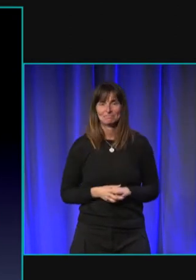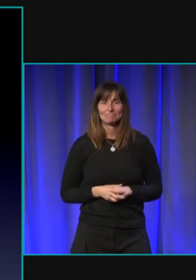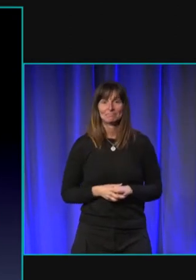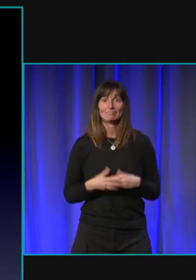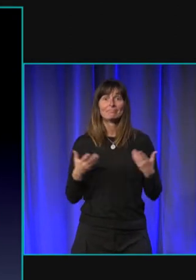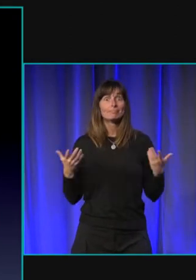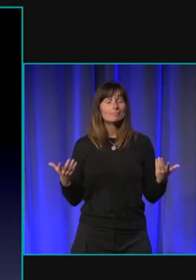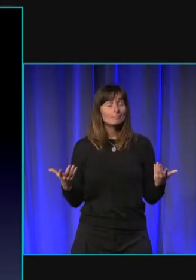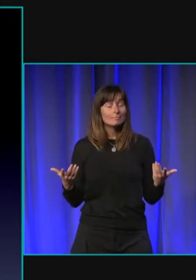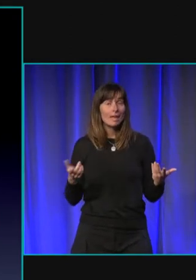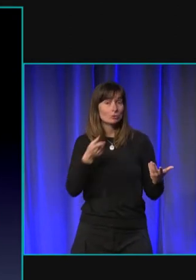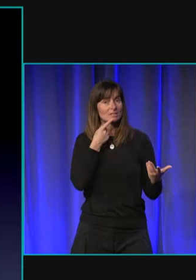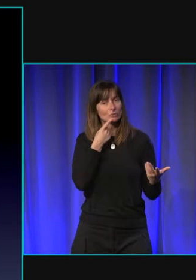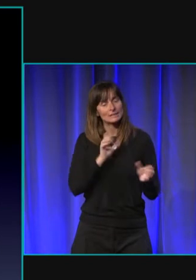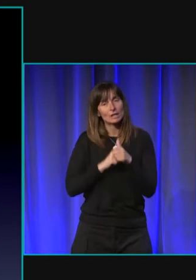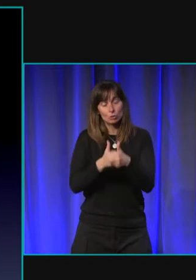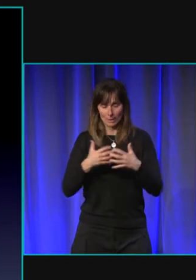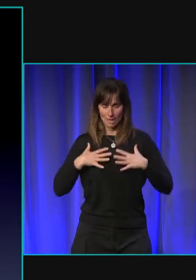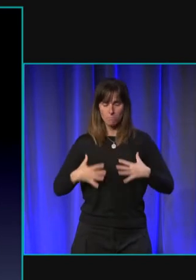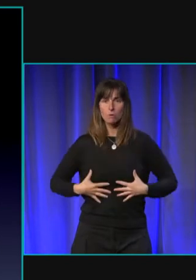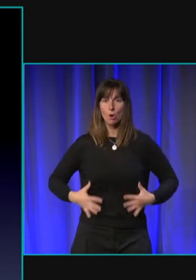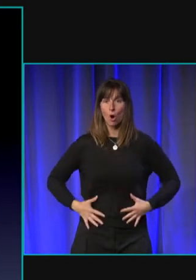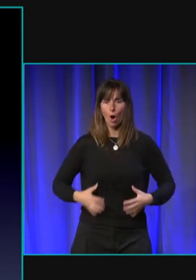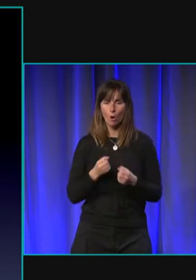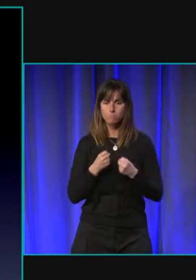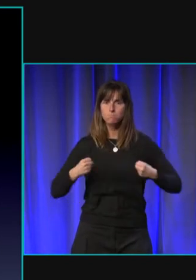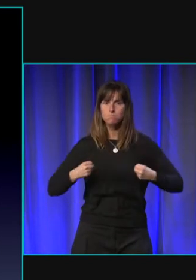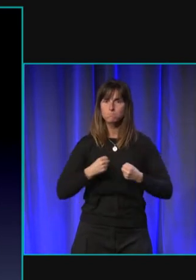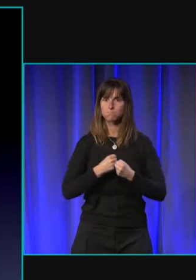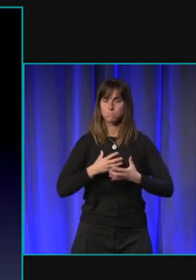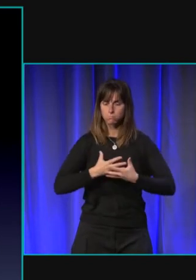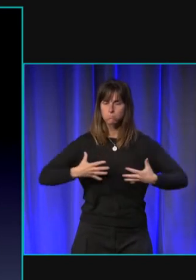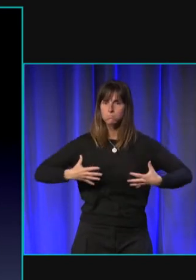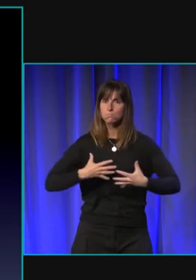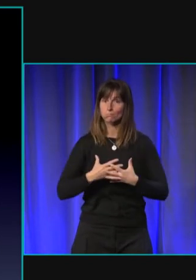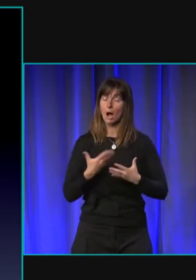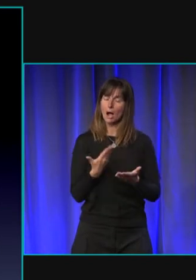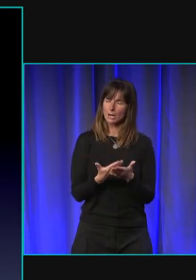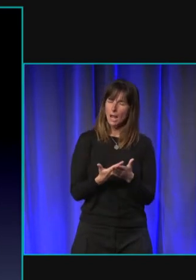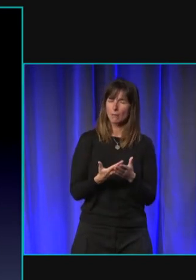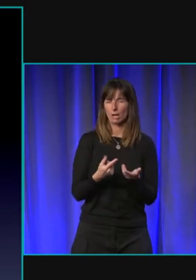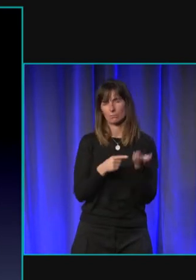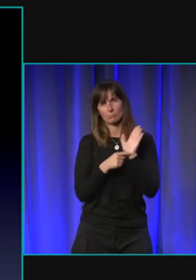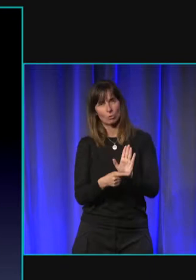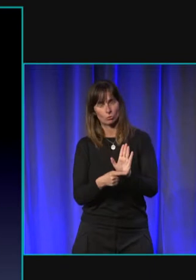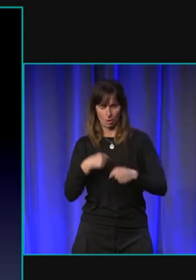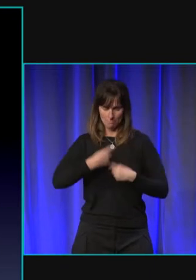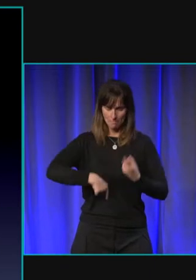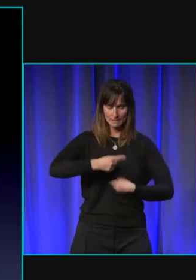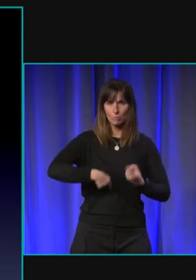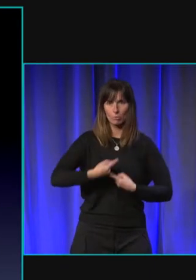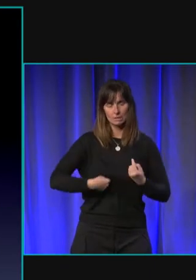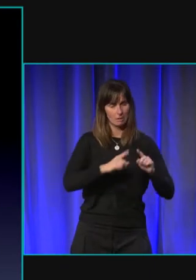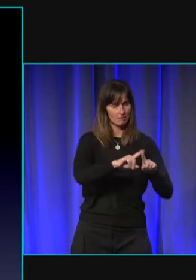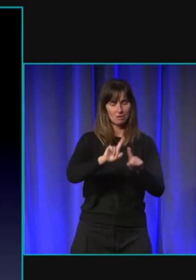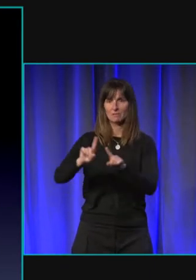aussi un effet masse aussi, une masse corporelle qui peut expliquer ces différences de métabolisme